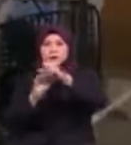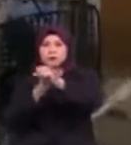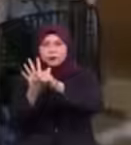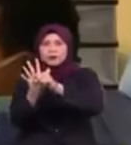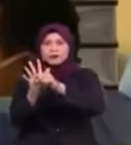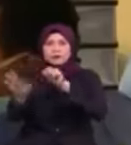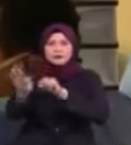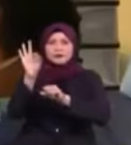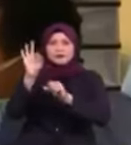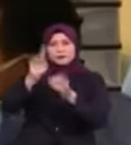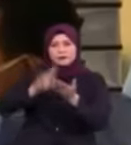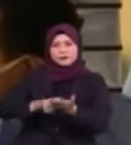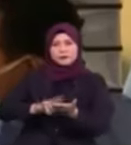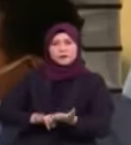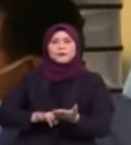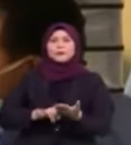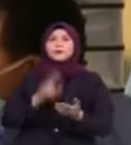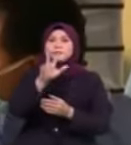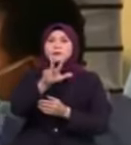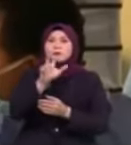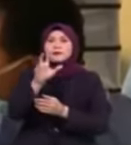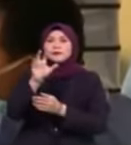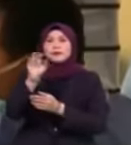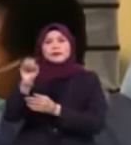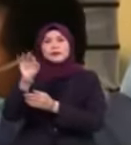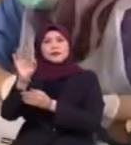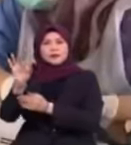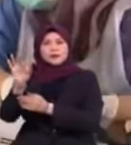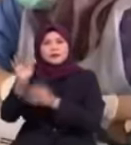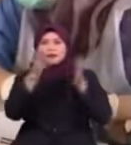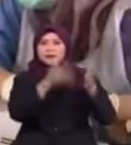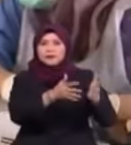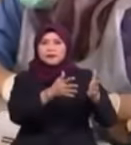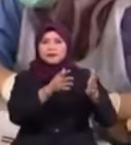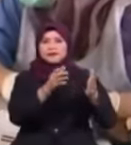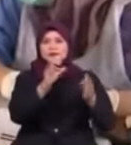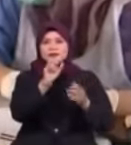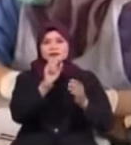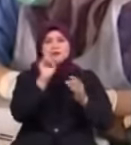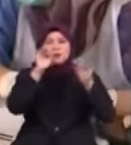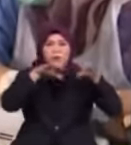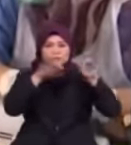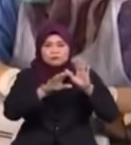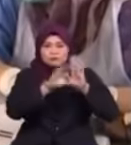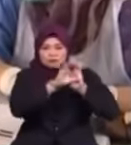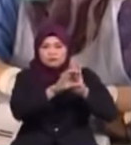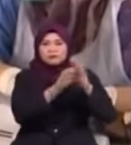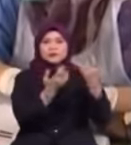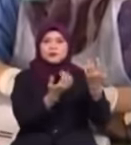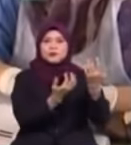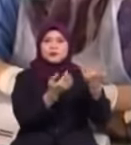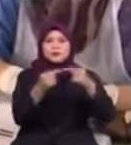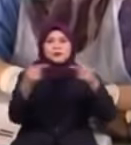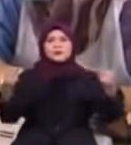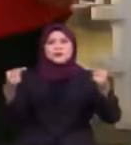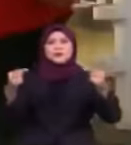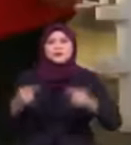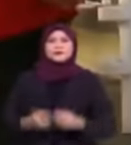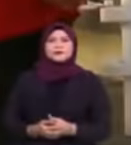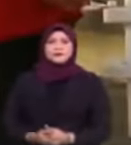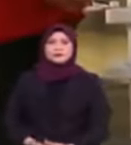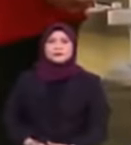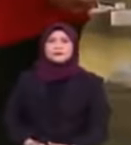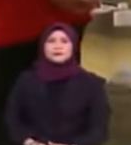19 direpotkan 309 Baki sample saringan sedang menunggu keputusan